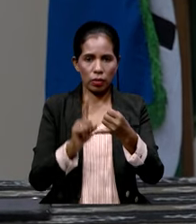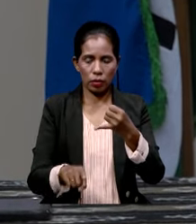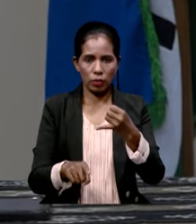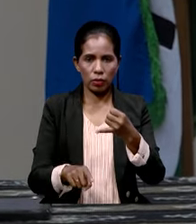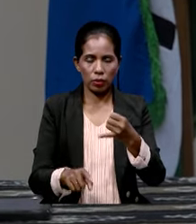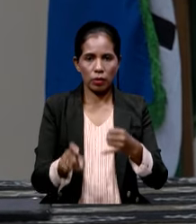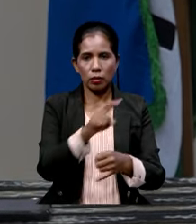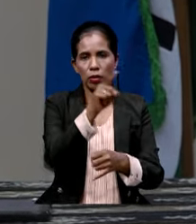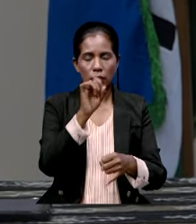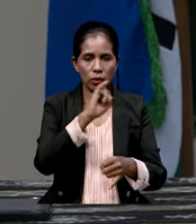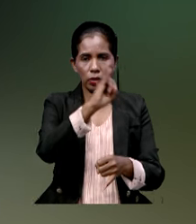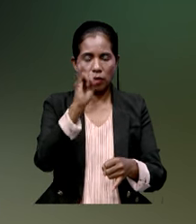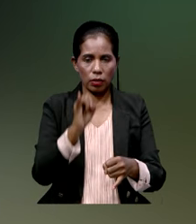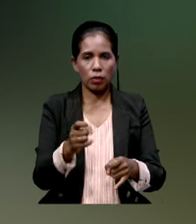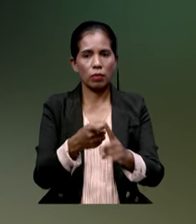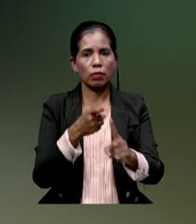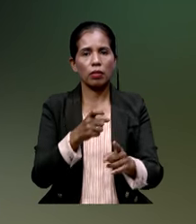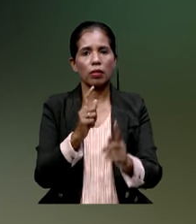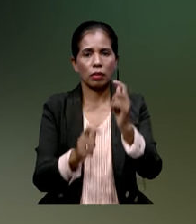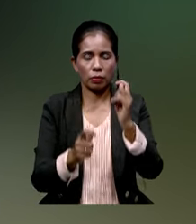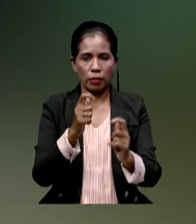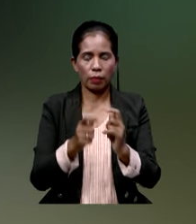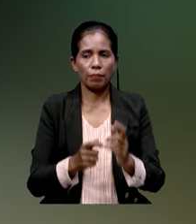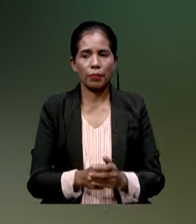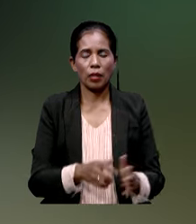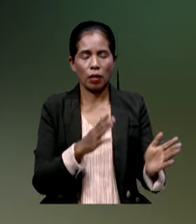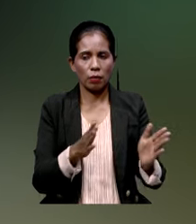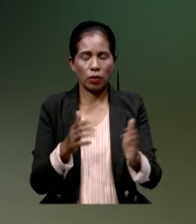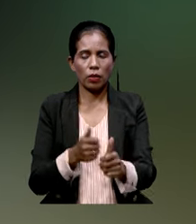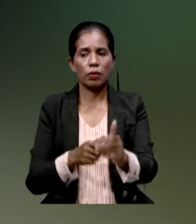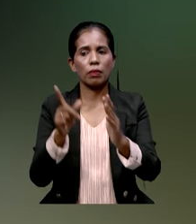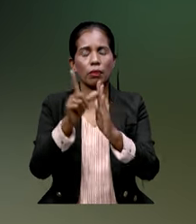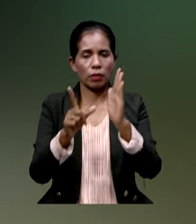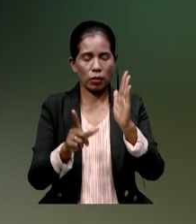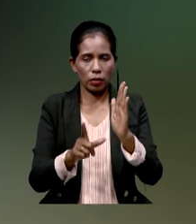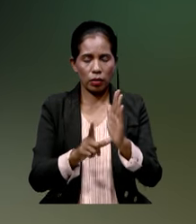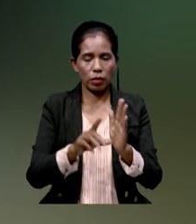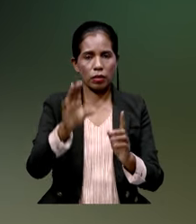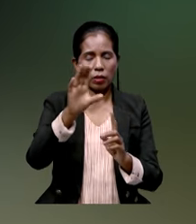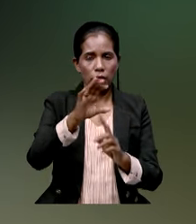julgamento usi tribunal. Além dene proses tuir lei, komando